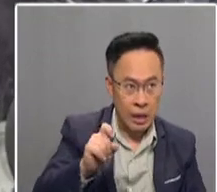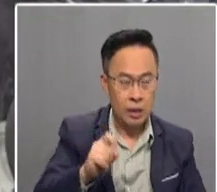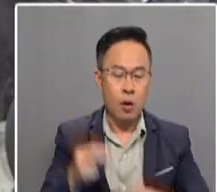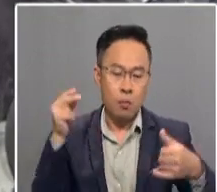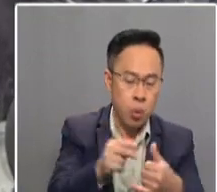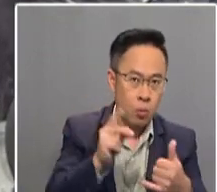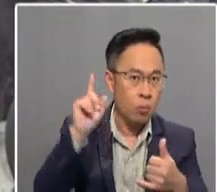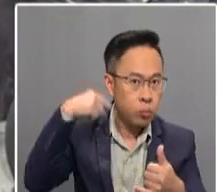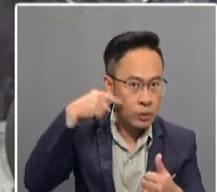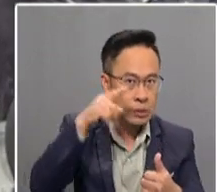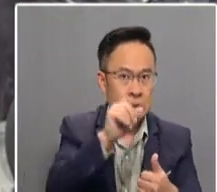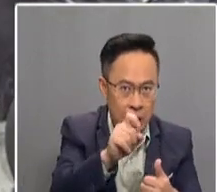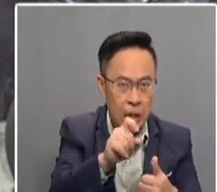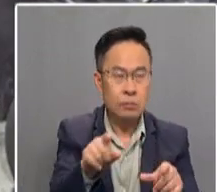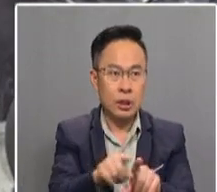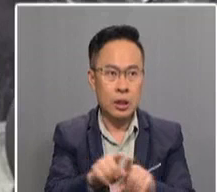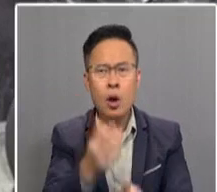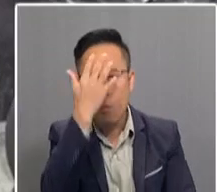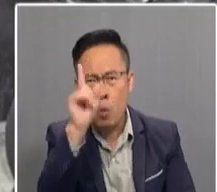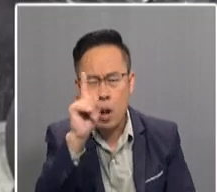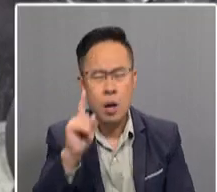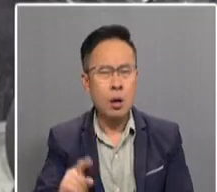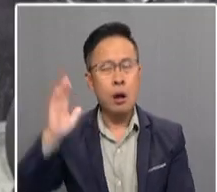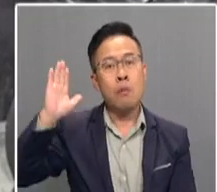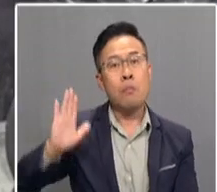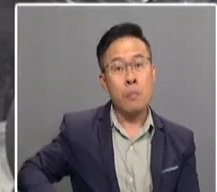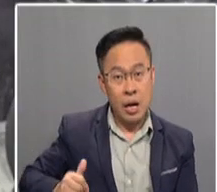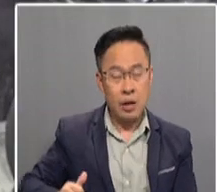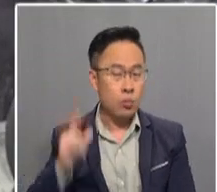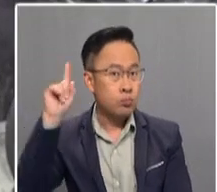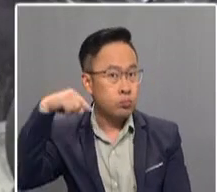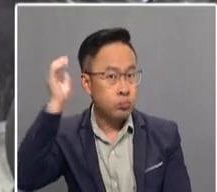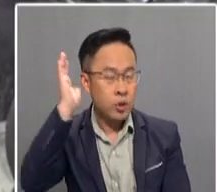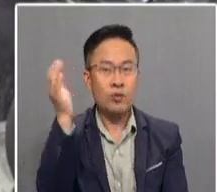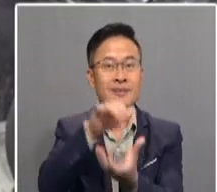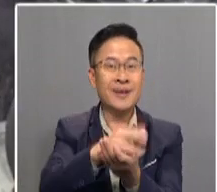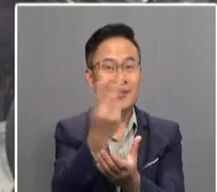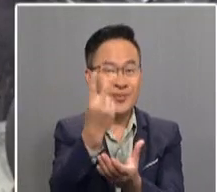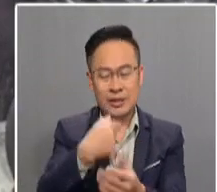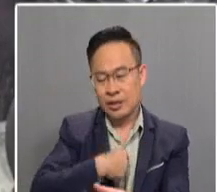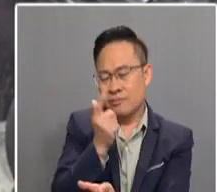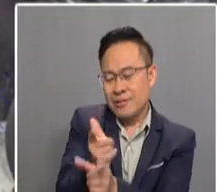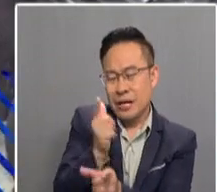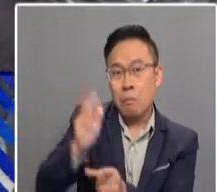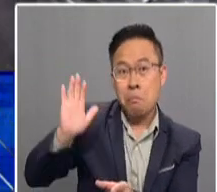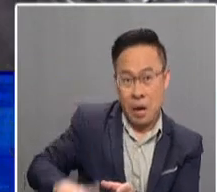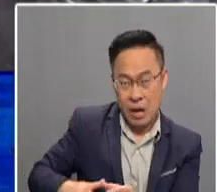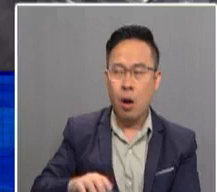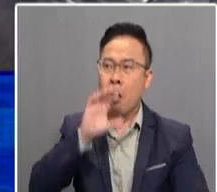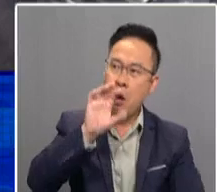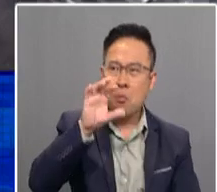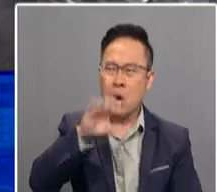เป็นเพราะว่าสุนัขค่ะของนายโยธินแล้วก็นางสาวบุญญานีเนี่ยเห่าเสียงดังจนทำให้น